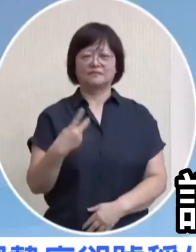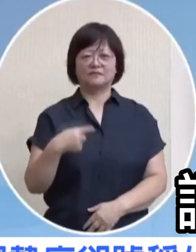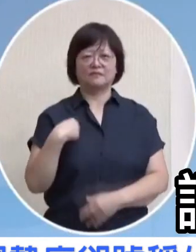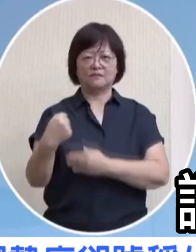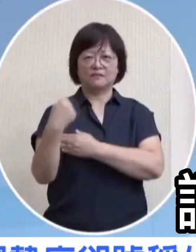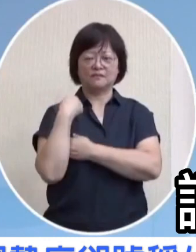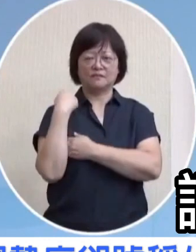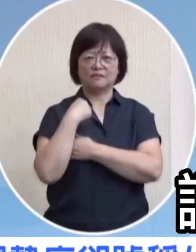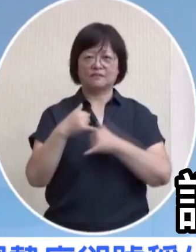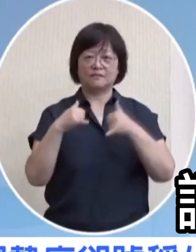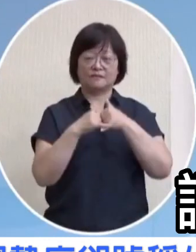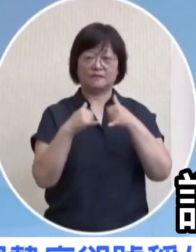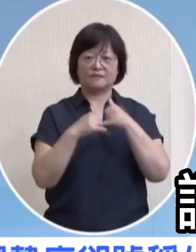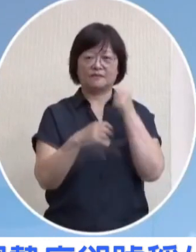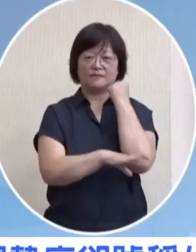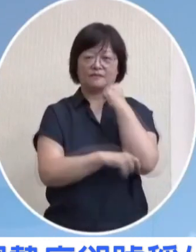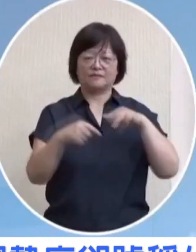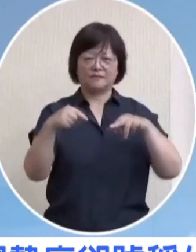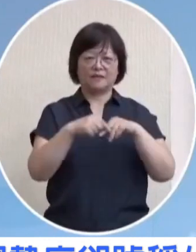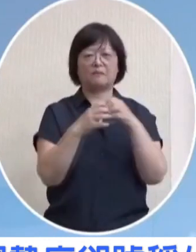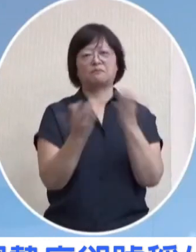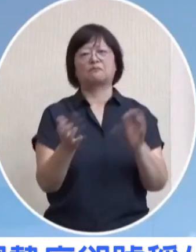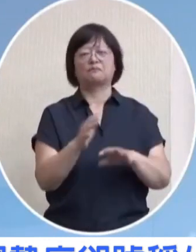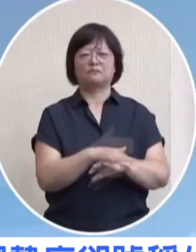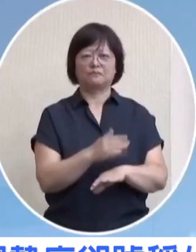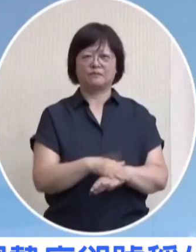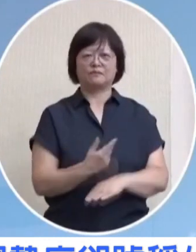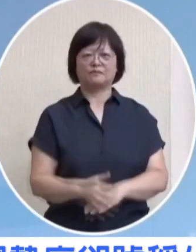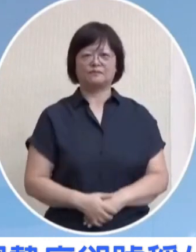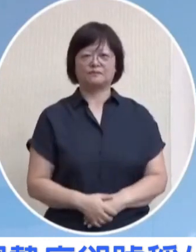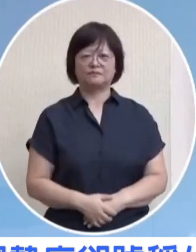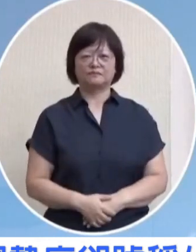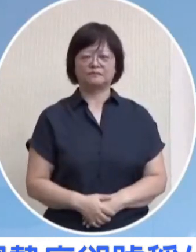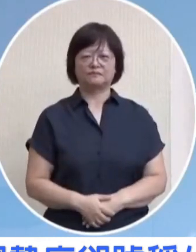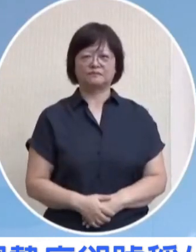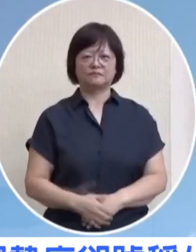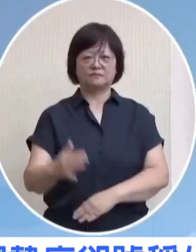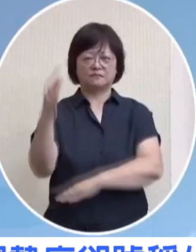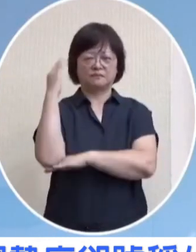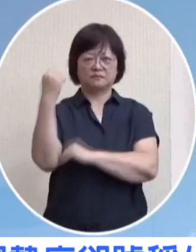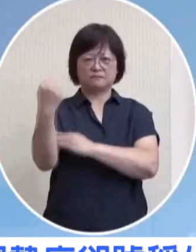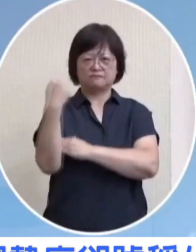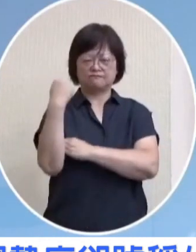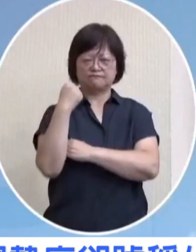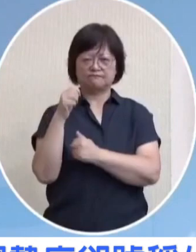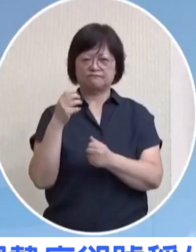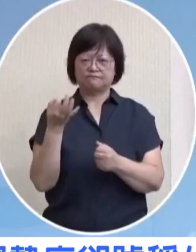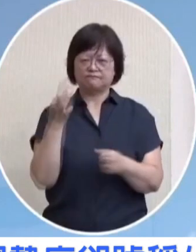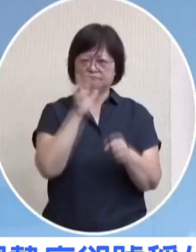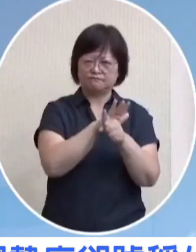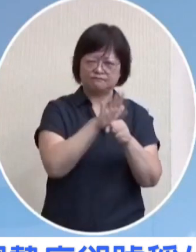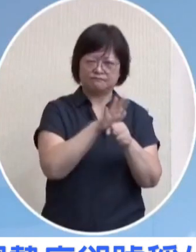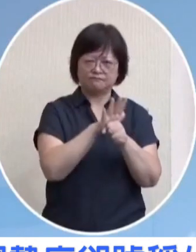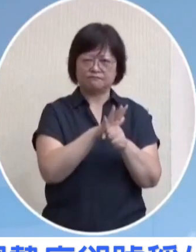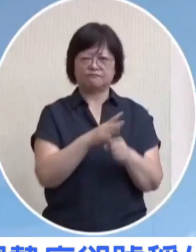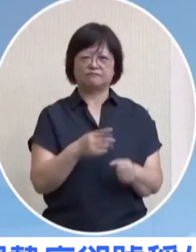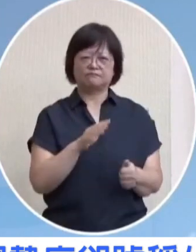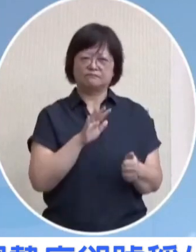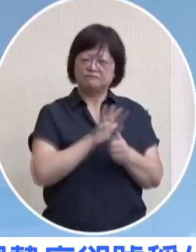金不会破产。政府会加强补助，充实健保财